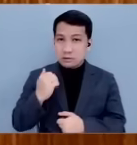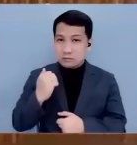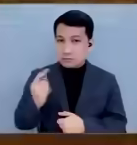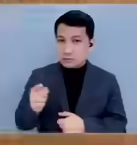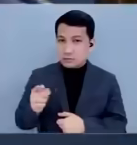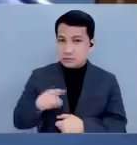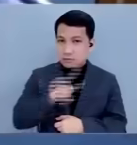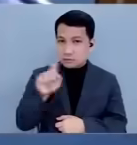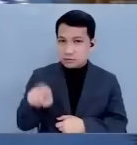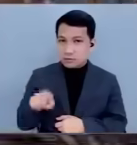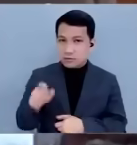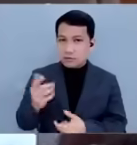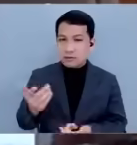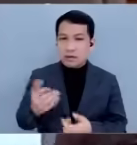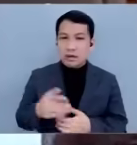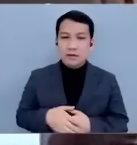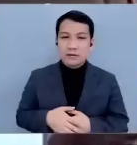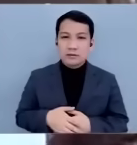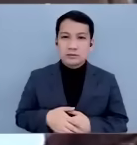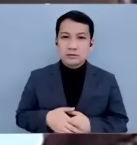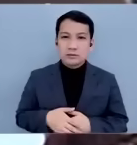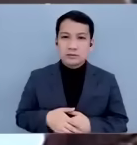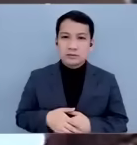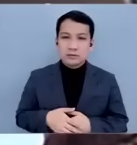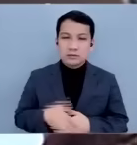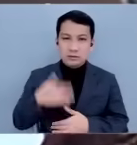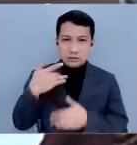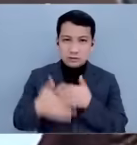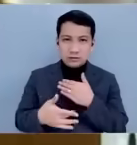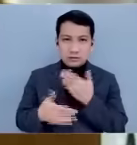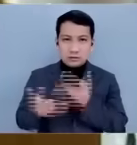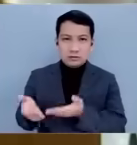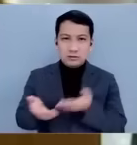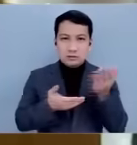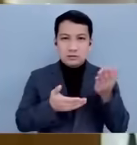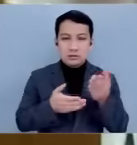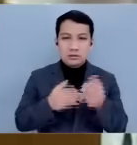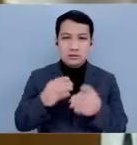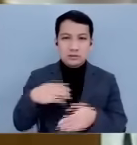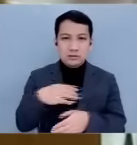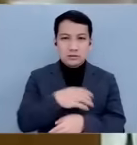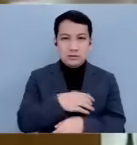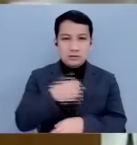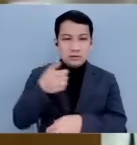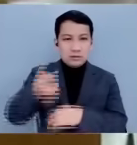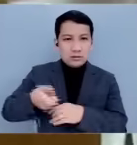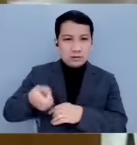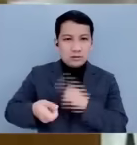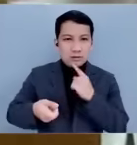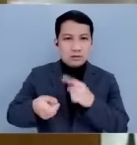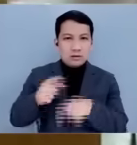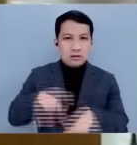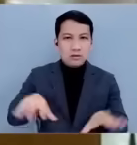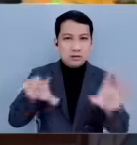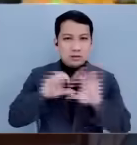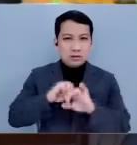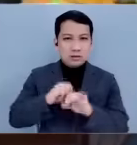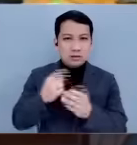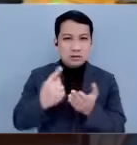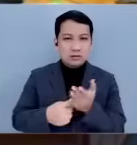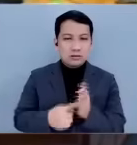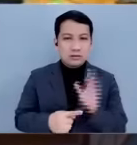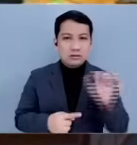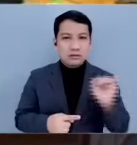na. Pero maaga pa para dalhin ang issue sa Korte Suprema, lalo't hindi pa tapos ang pagtalakay ng Senado at